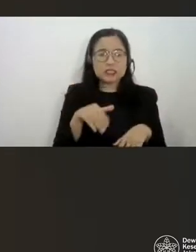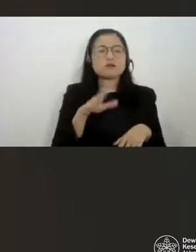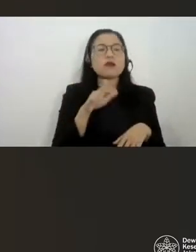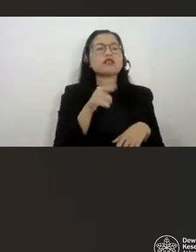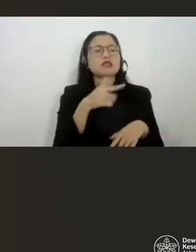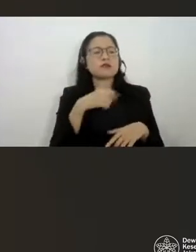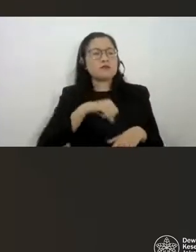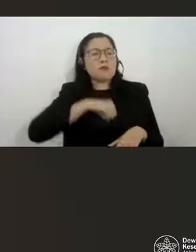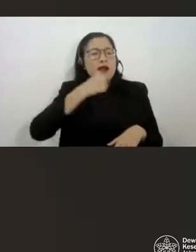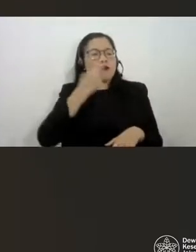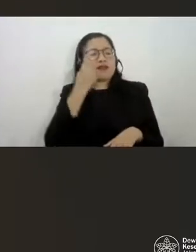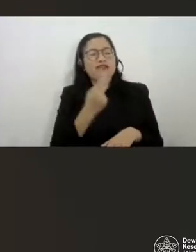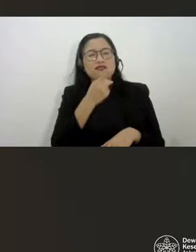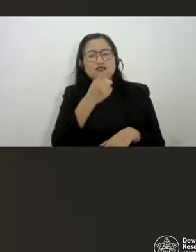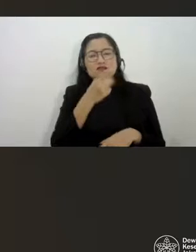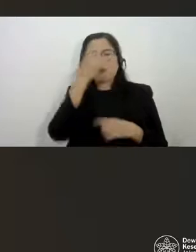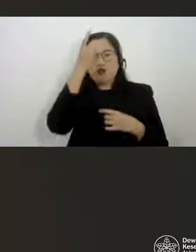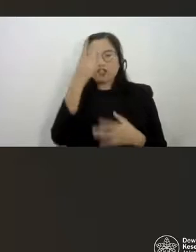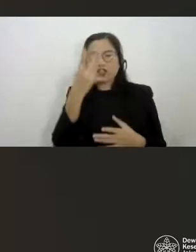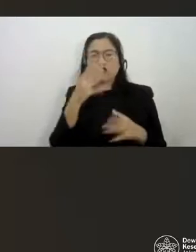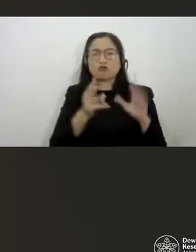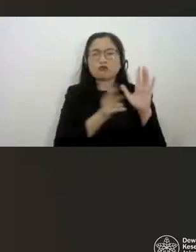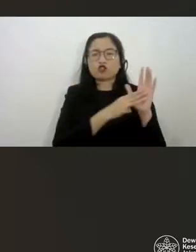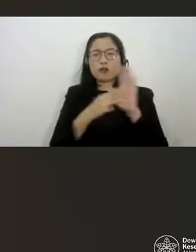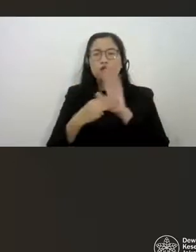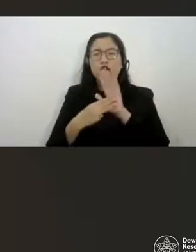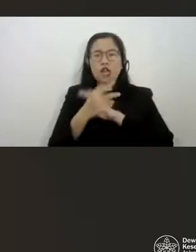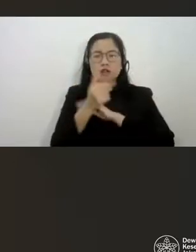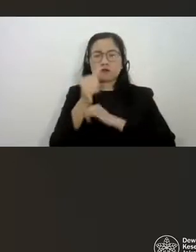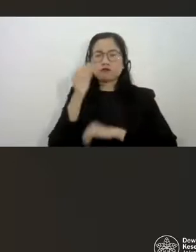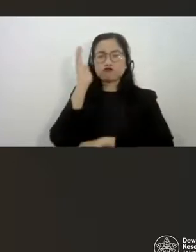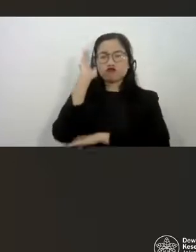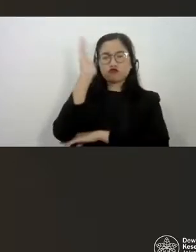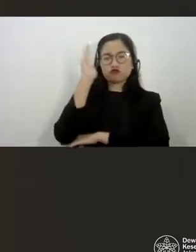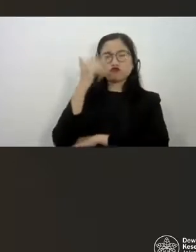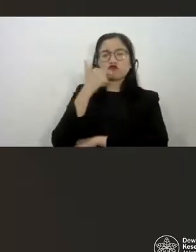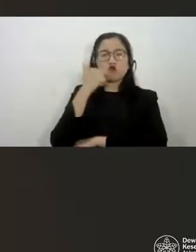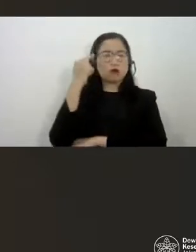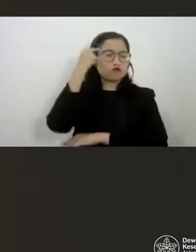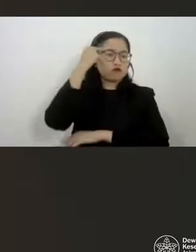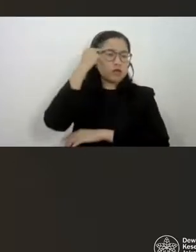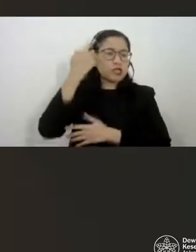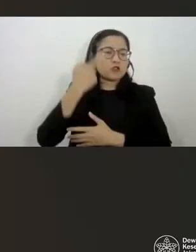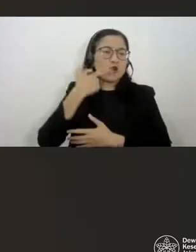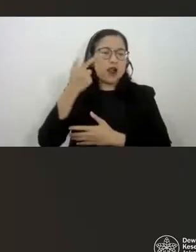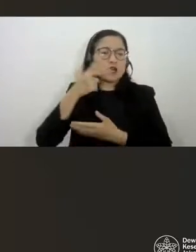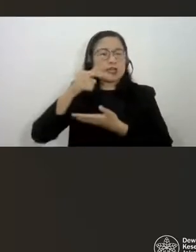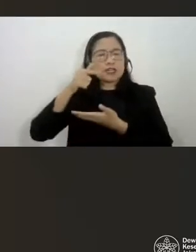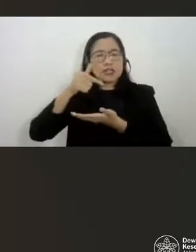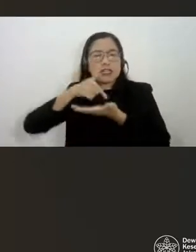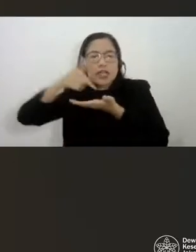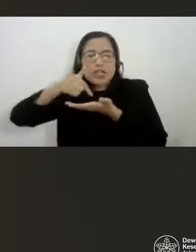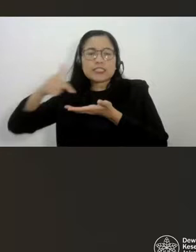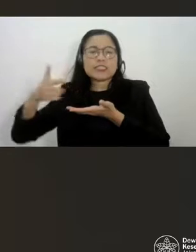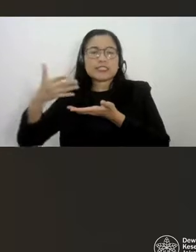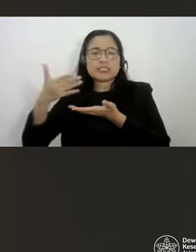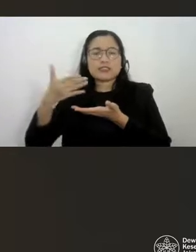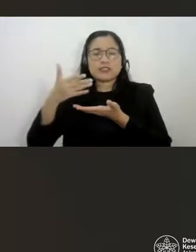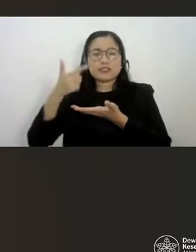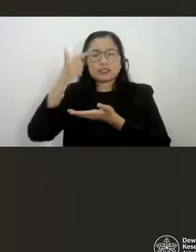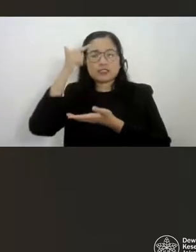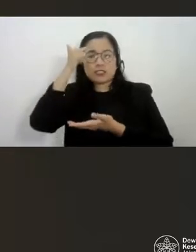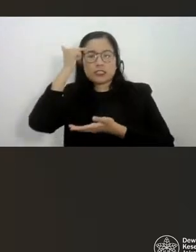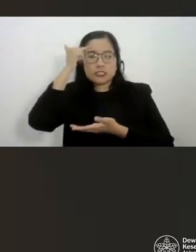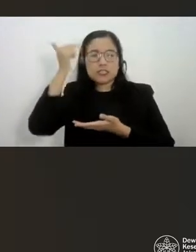Profesor Dr. Musdah Mulia memaparkan pandangan tentang pentingnya penguatan literasi agama sebagai strategi